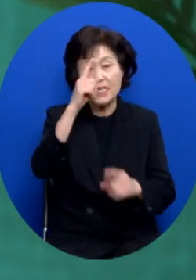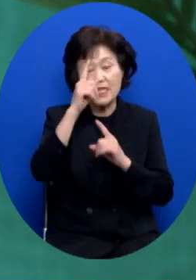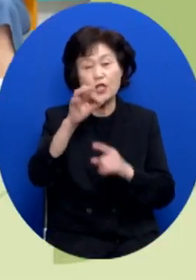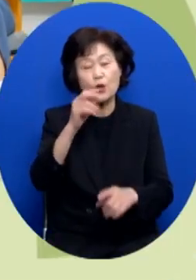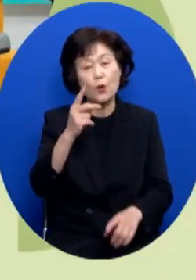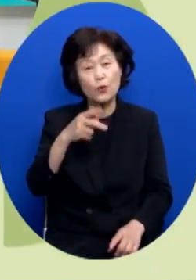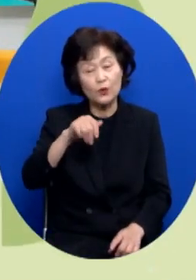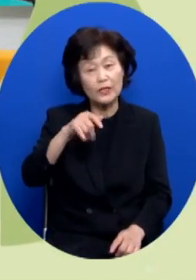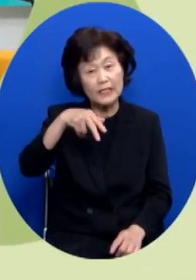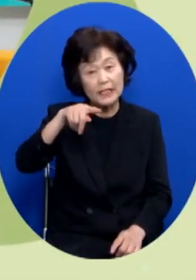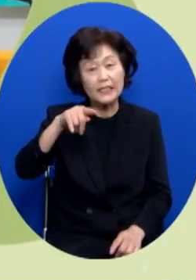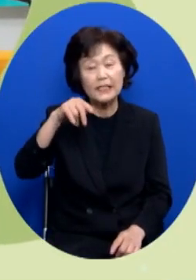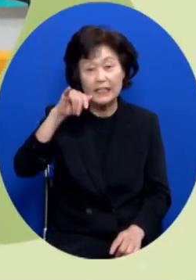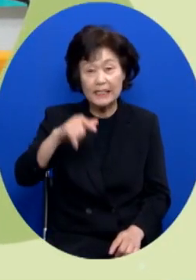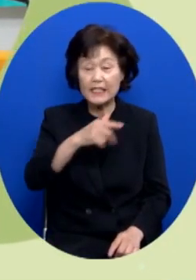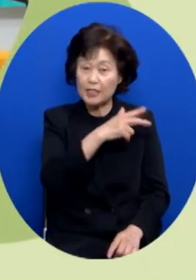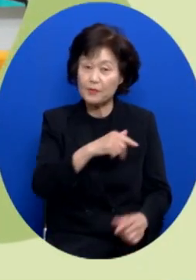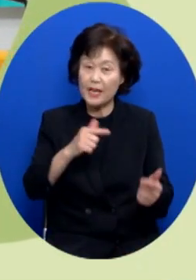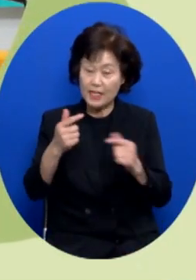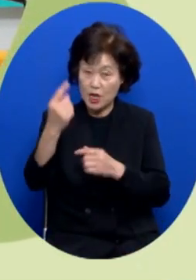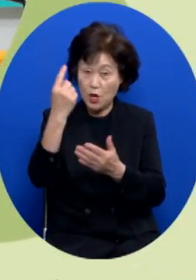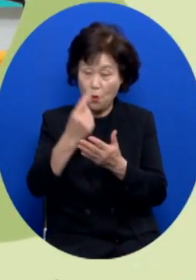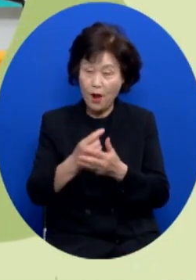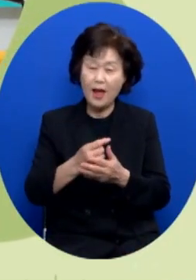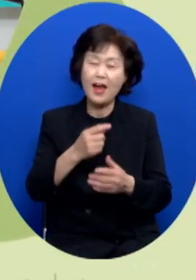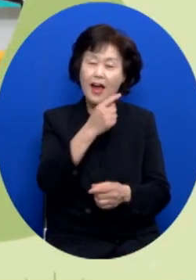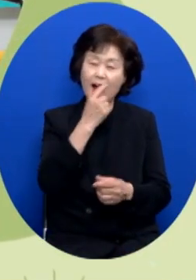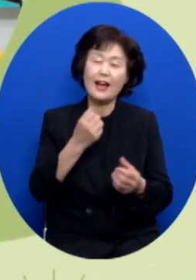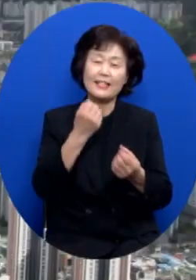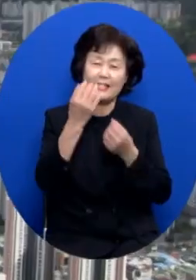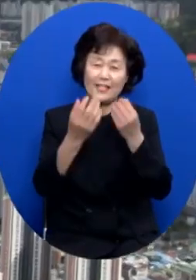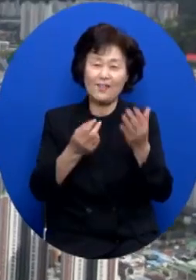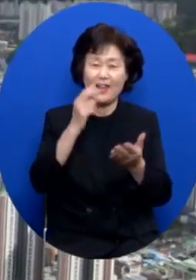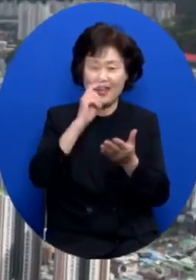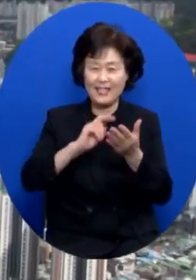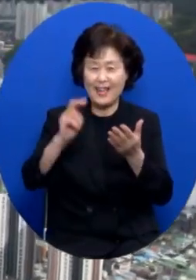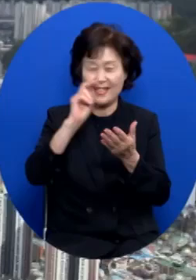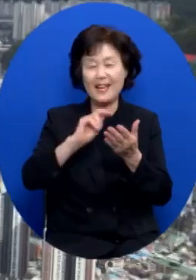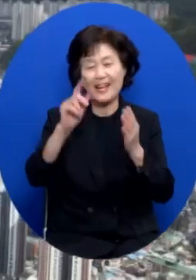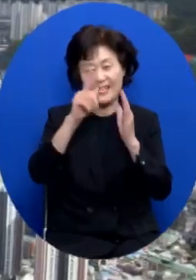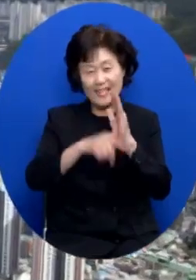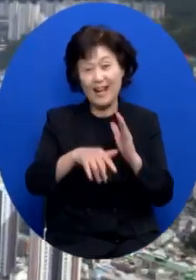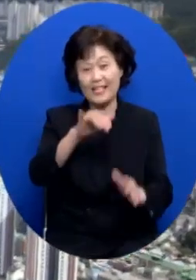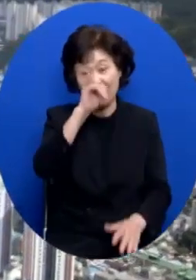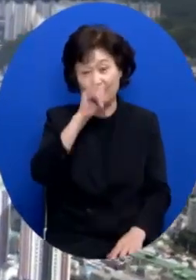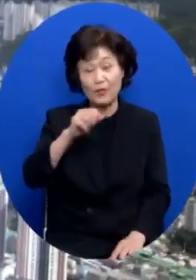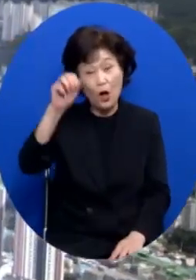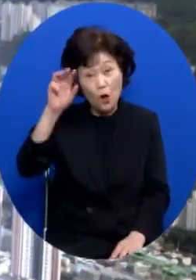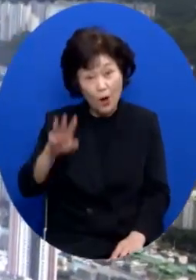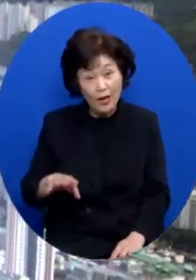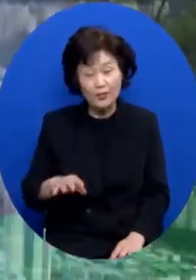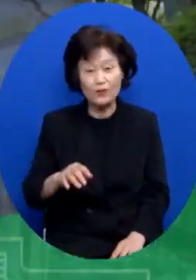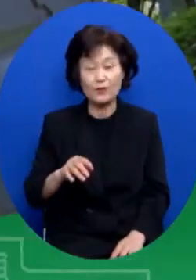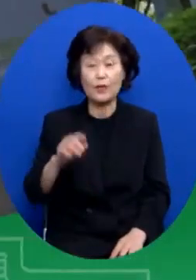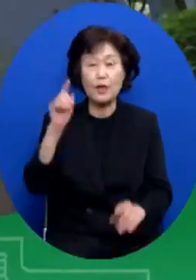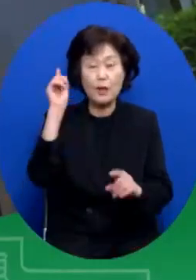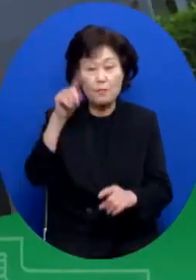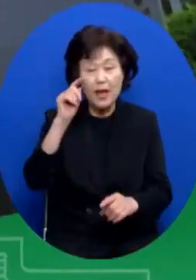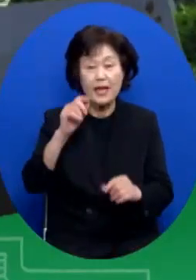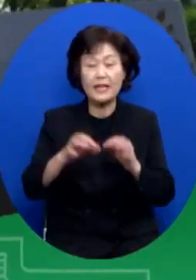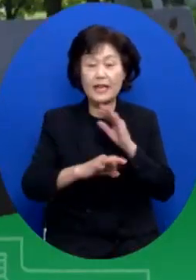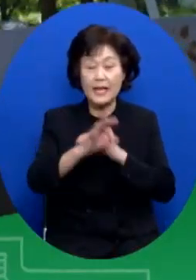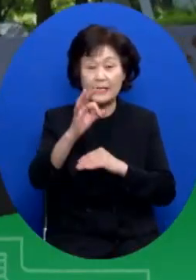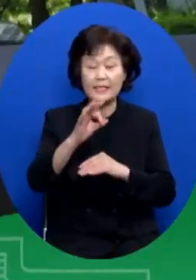등 특별 게스트로 참석해 간증과 찬양을 전합니다 CTS 위크인 광주는 매일 아침 8시